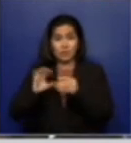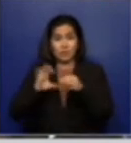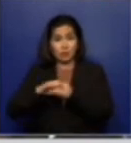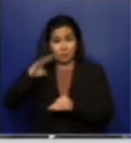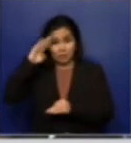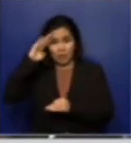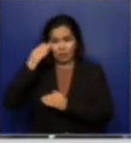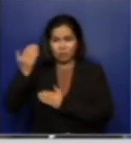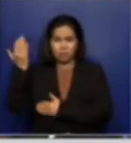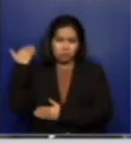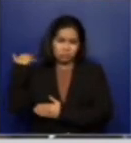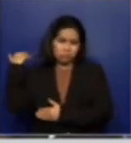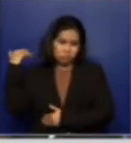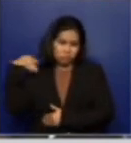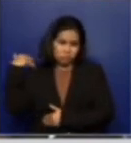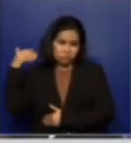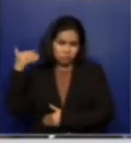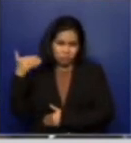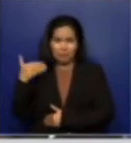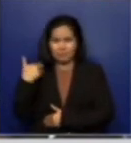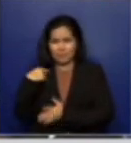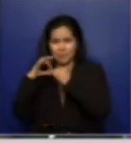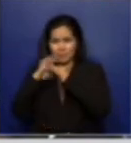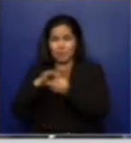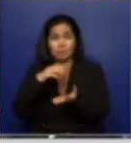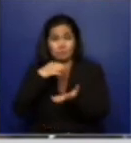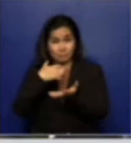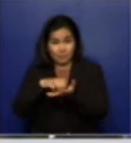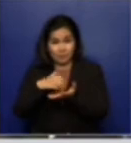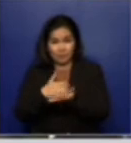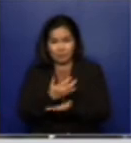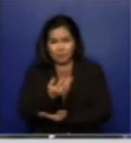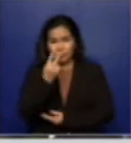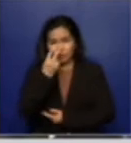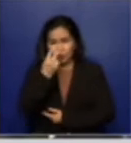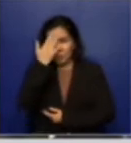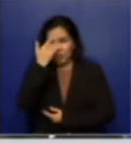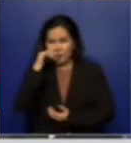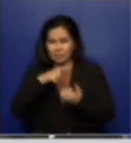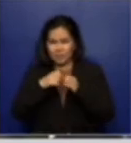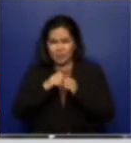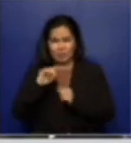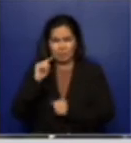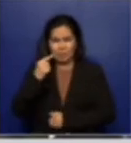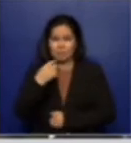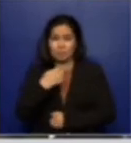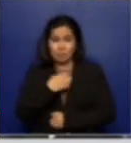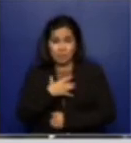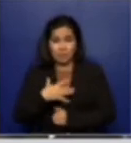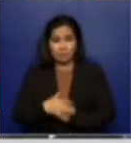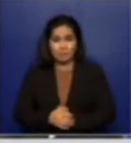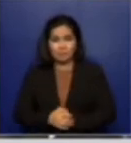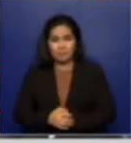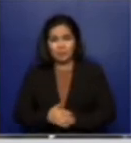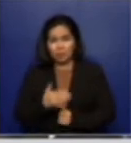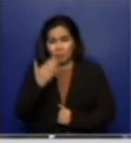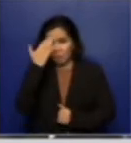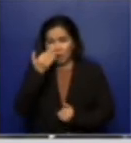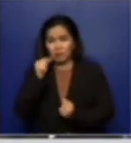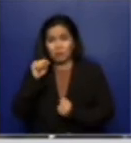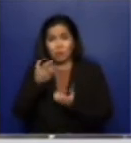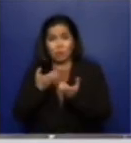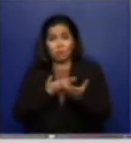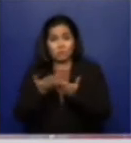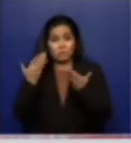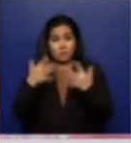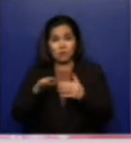านมาผมต้องพูดเรื่องนี้เพราะไม่อยากให้มีเรื่องนี้เกิดขึ้นมาอีกคือซื้อมาแล้วใช้ไ